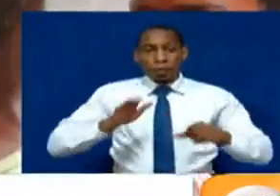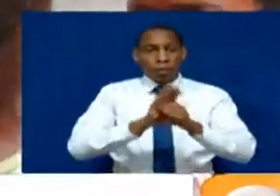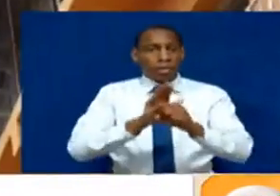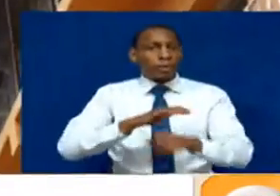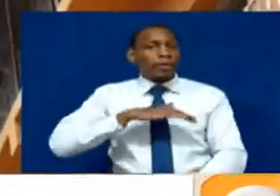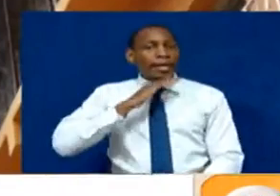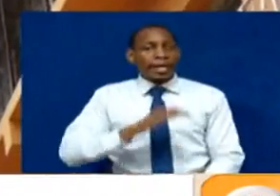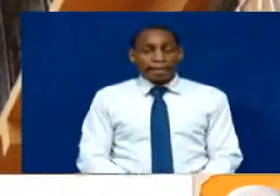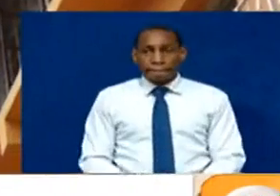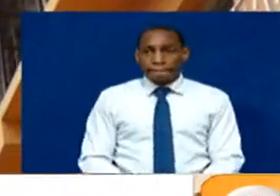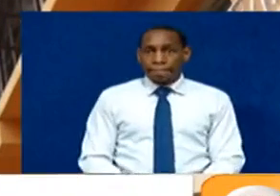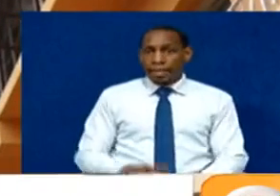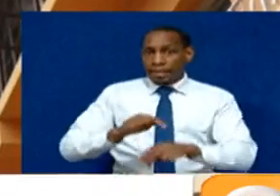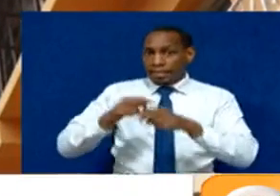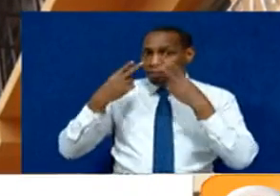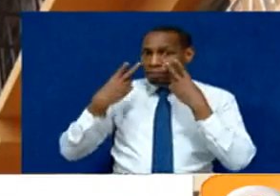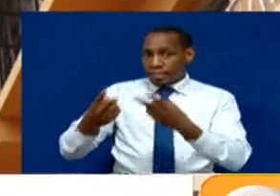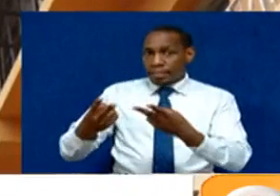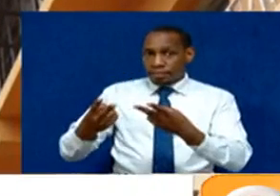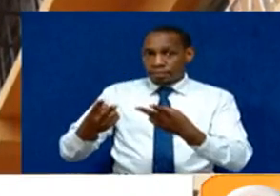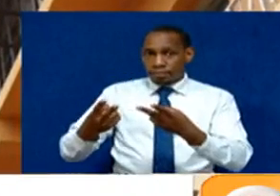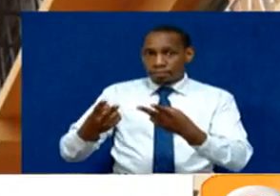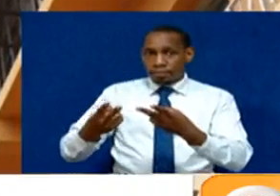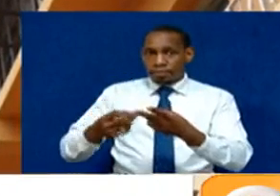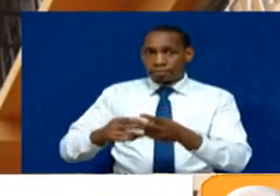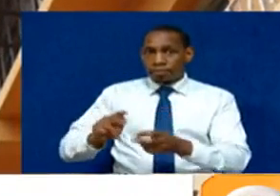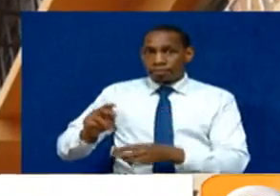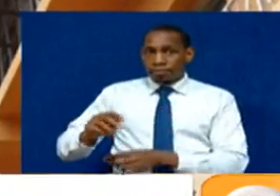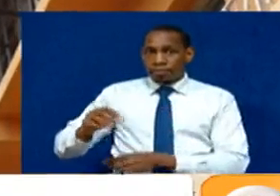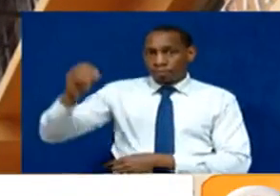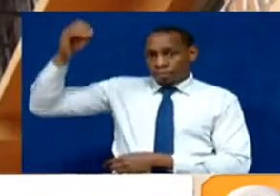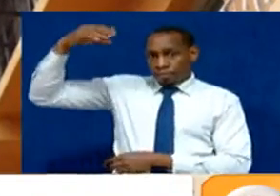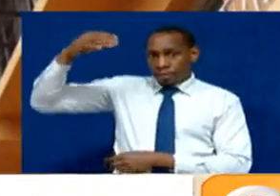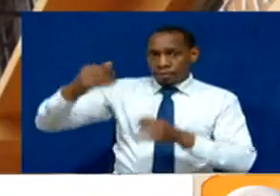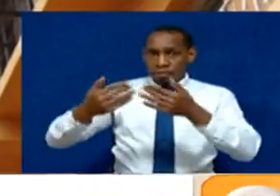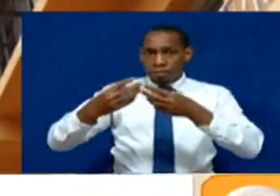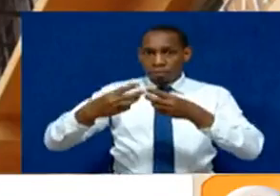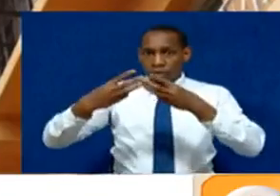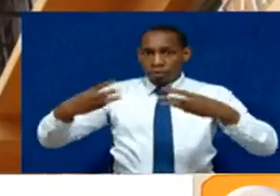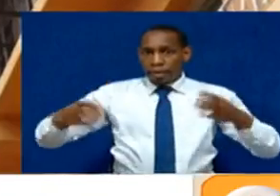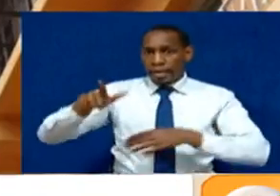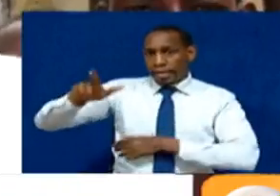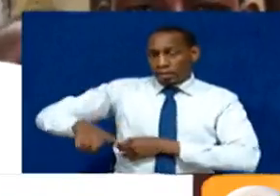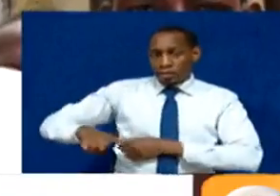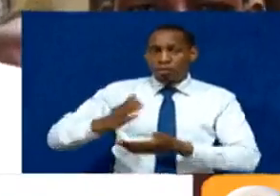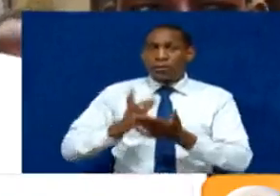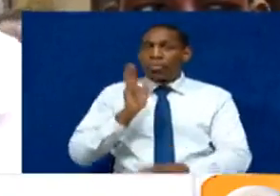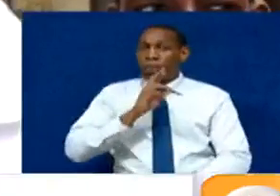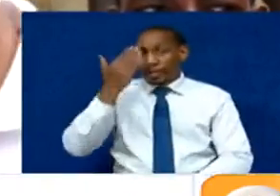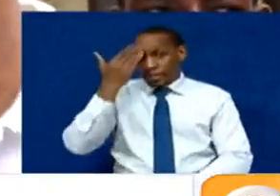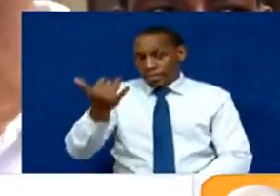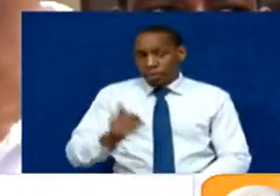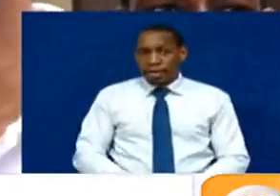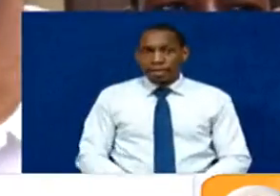sana leo. Tukiona hizi malines za Kenya Power ziko low na inaleta hatari zaidi. Kwa hivyo